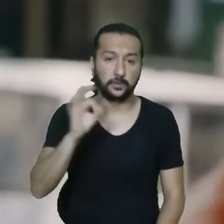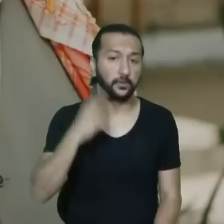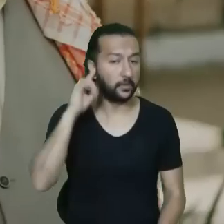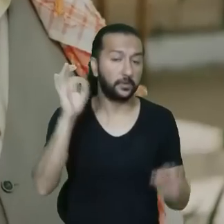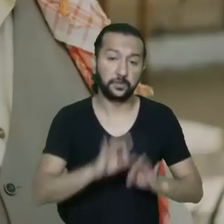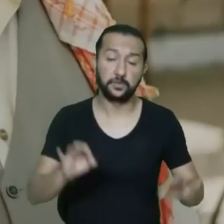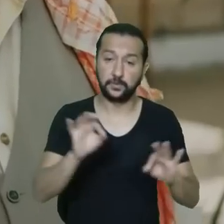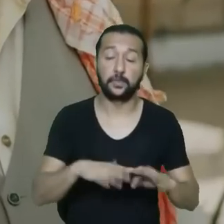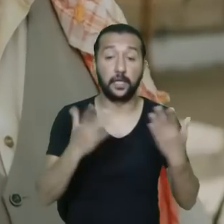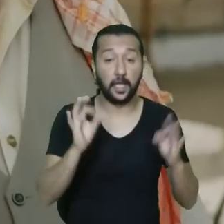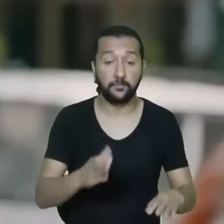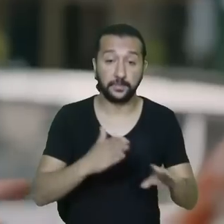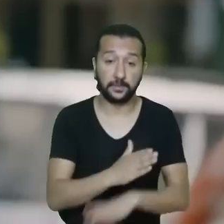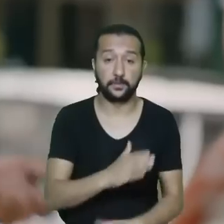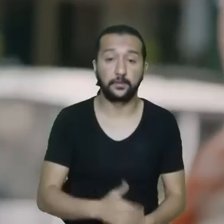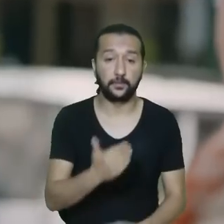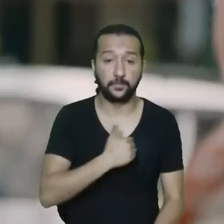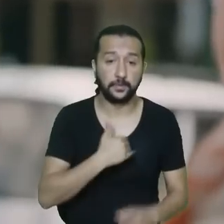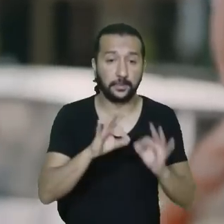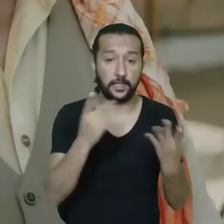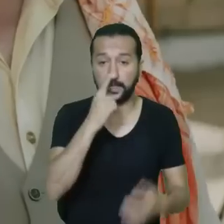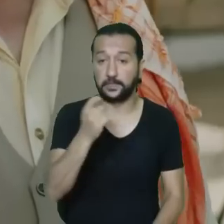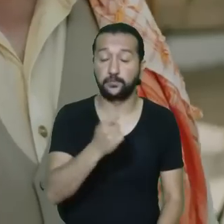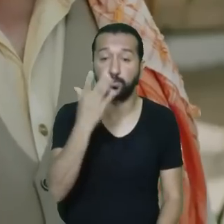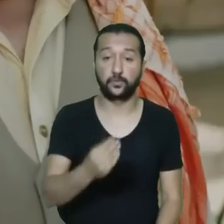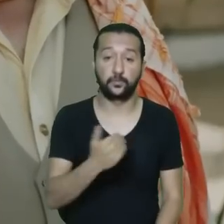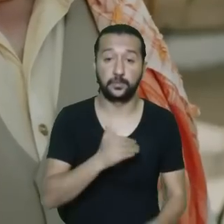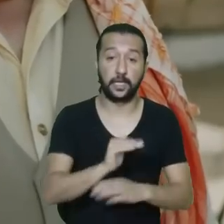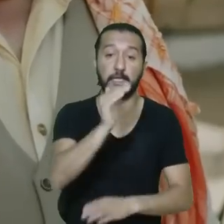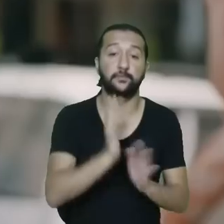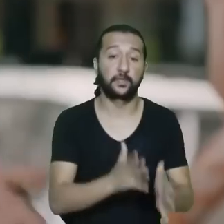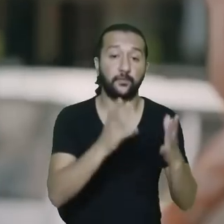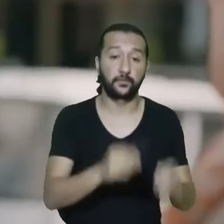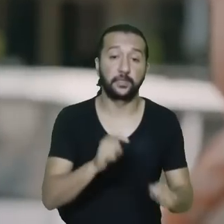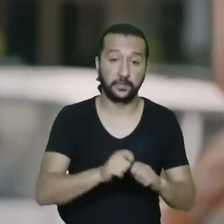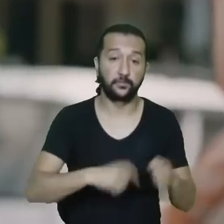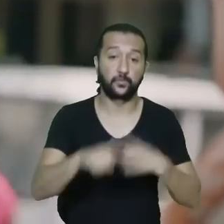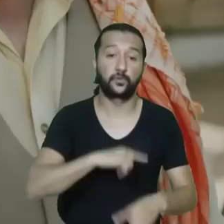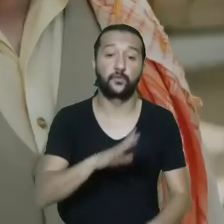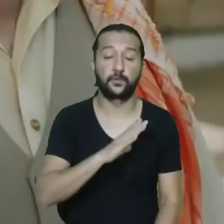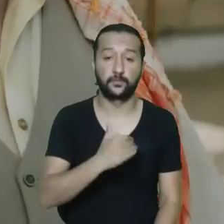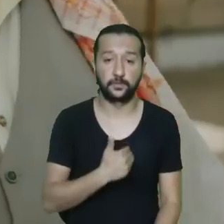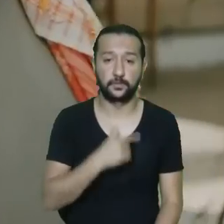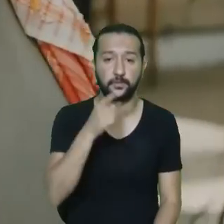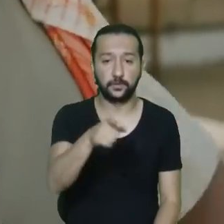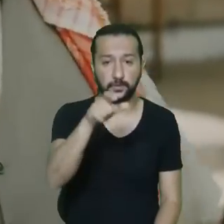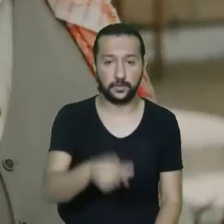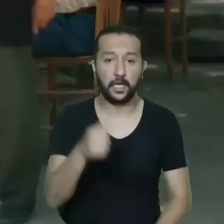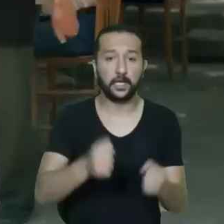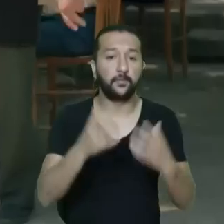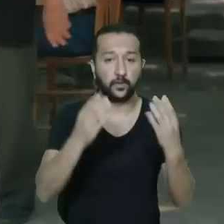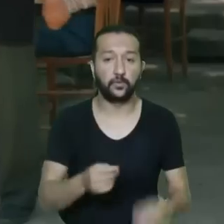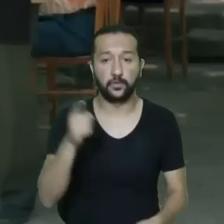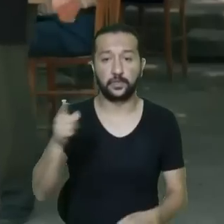çalınmadı. Hem zaten bizim neşmiz oldu. Biz hayatımız devam ediyoruz. İşimiz gücümüz bakıyoruz biz. Sizin araba ne